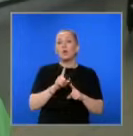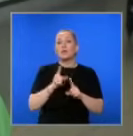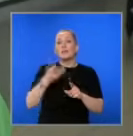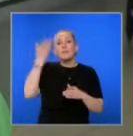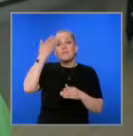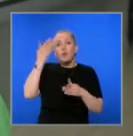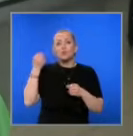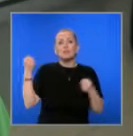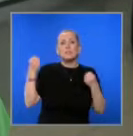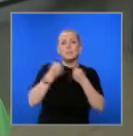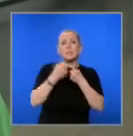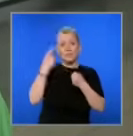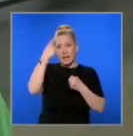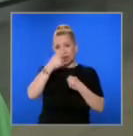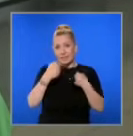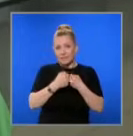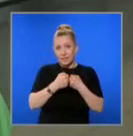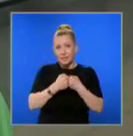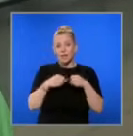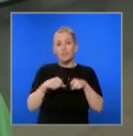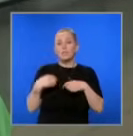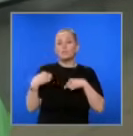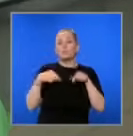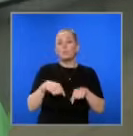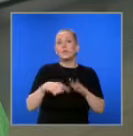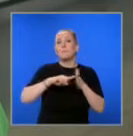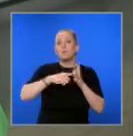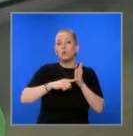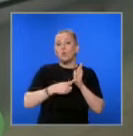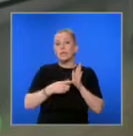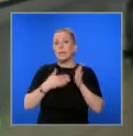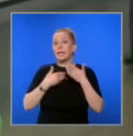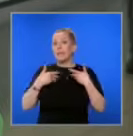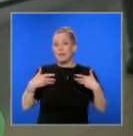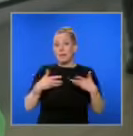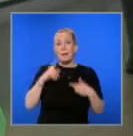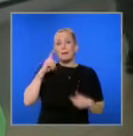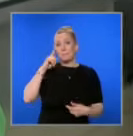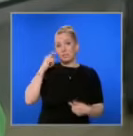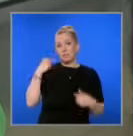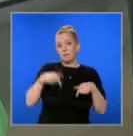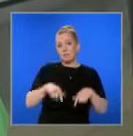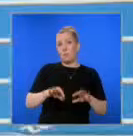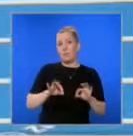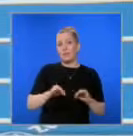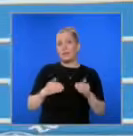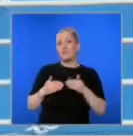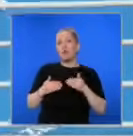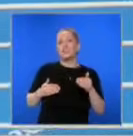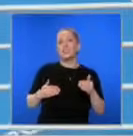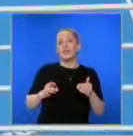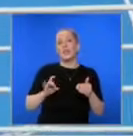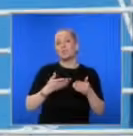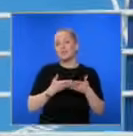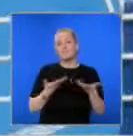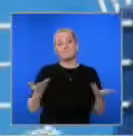сблъскване на главите, ще се даде до момента по точки и ние смятаме, че в момента водеше Радослав.